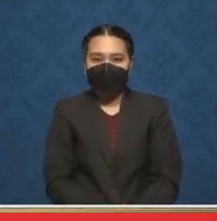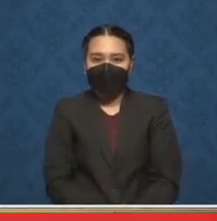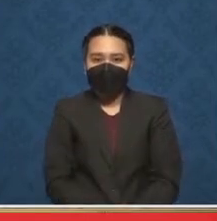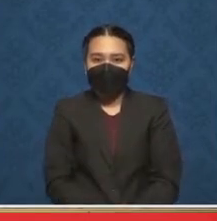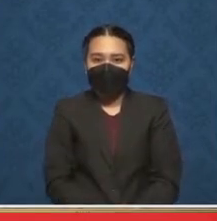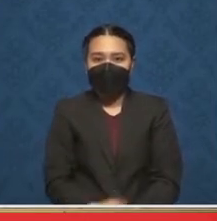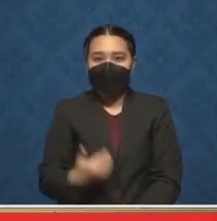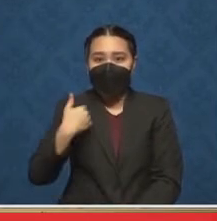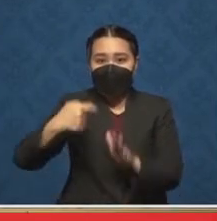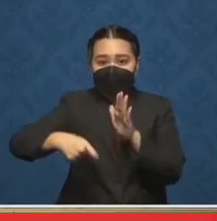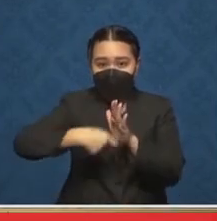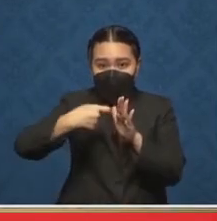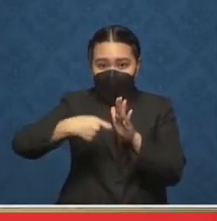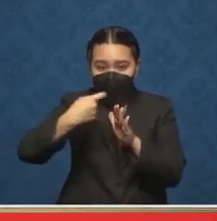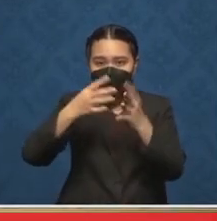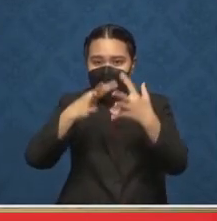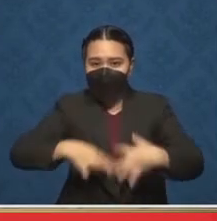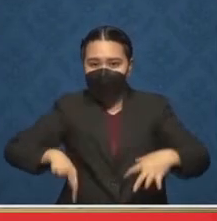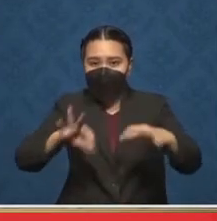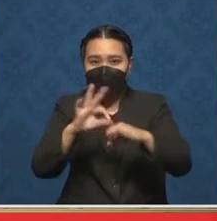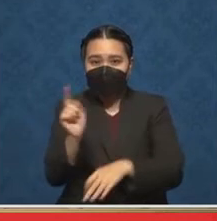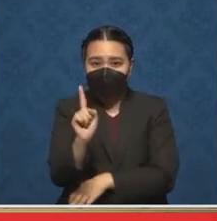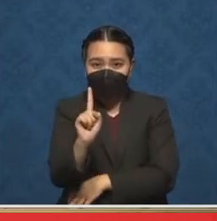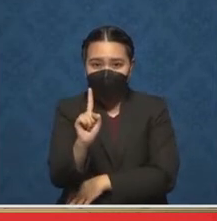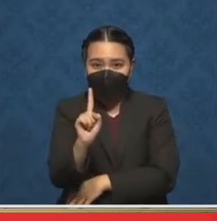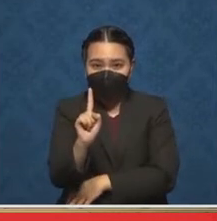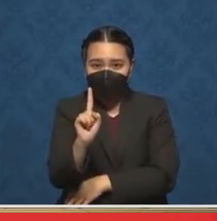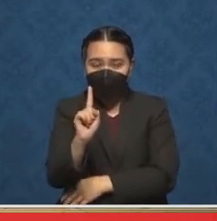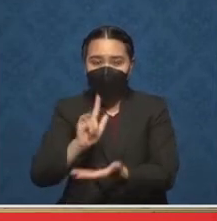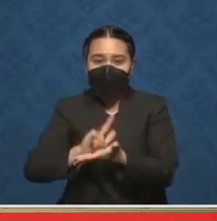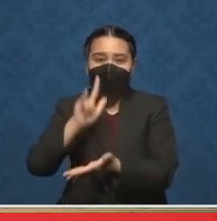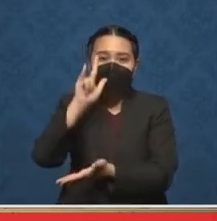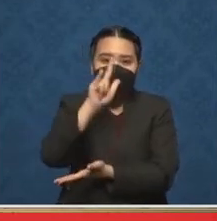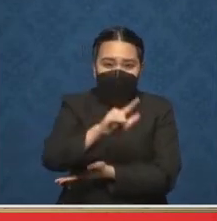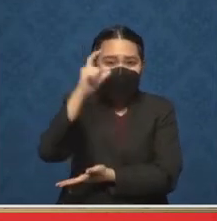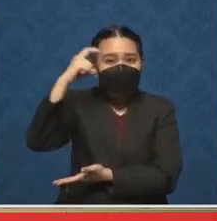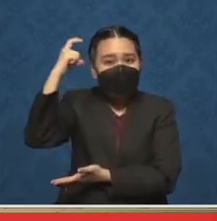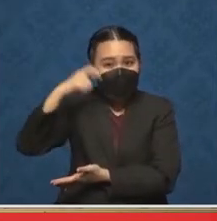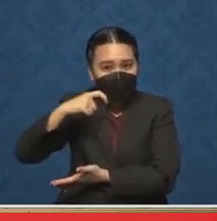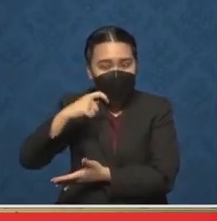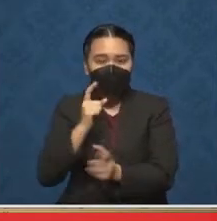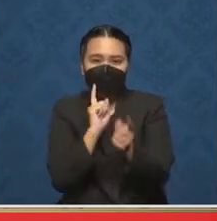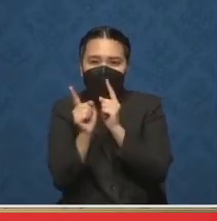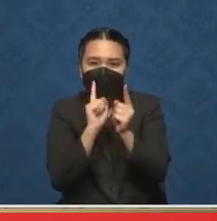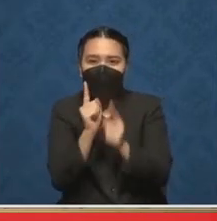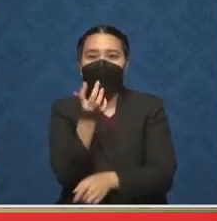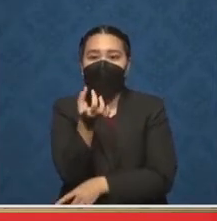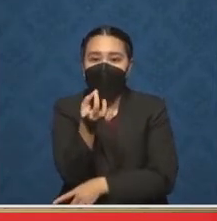แตมีเหตุผและความจำเป็นอะไรที่ต้องไปเยือนไปเจรจากัเรื่องอะไร